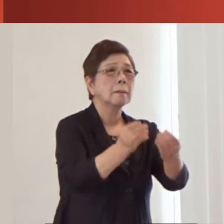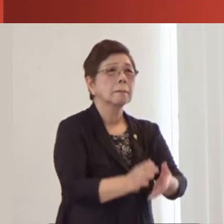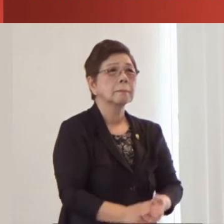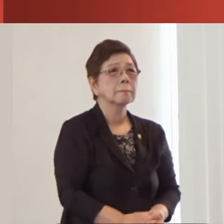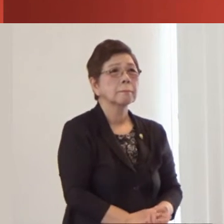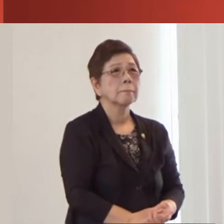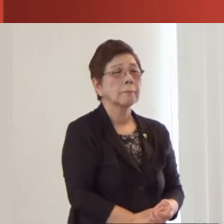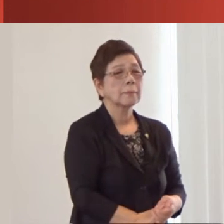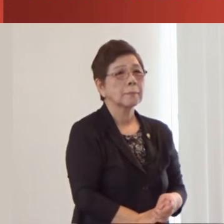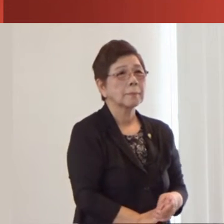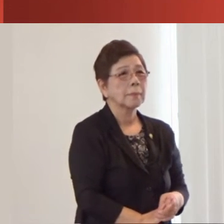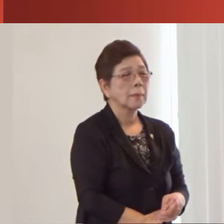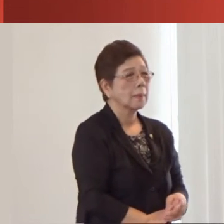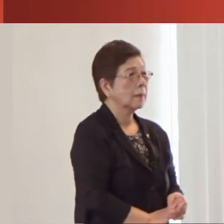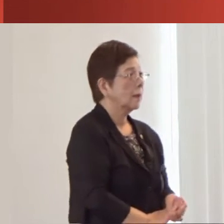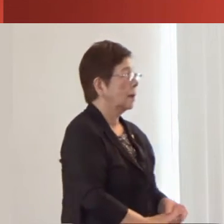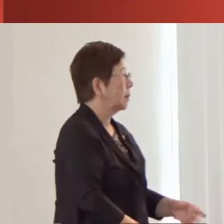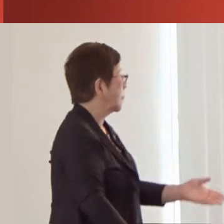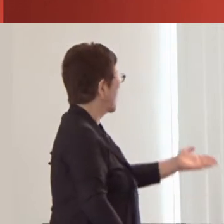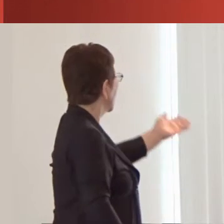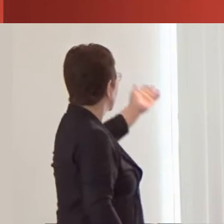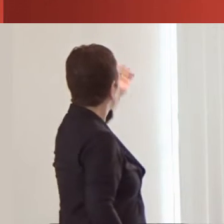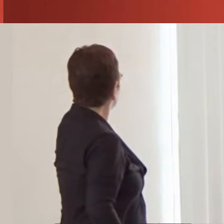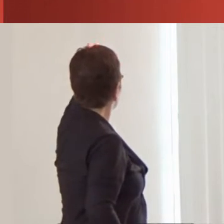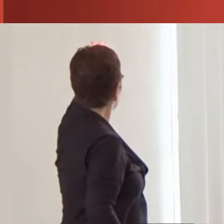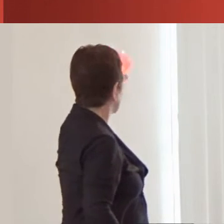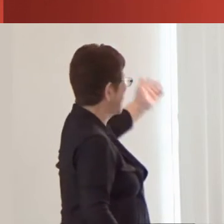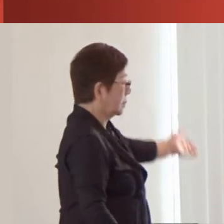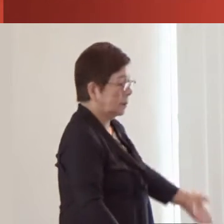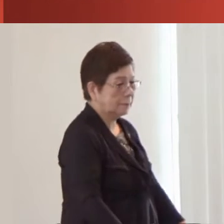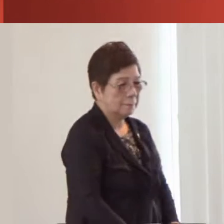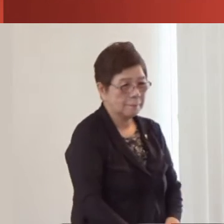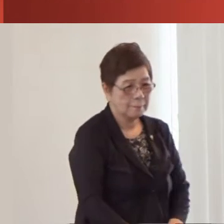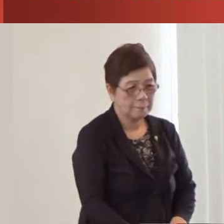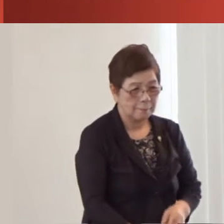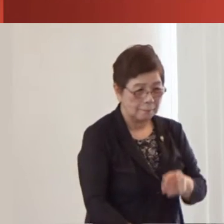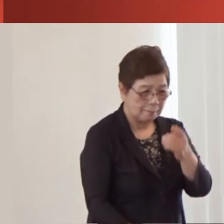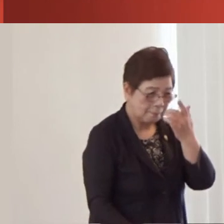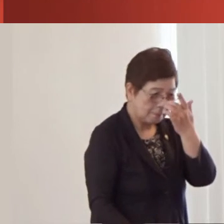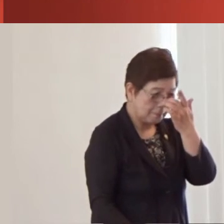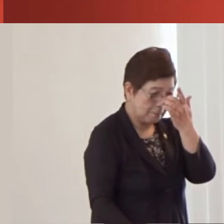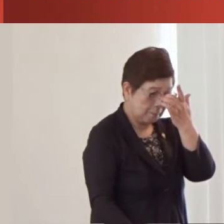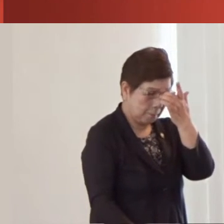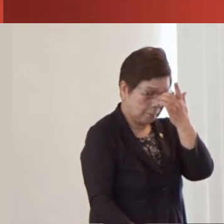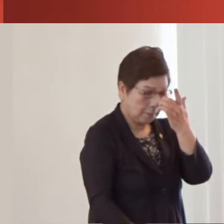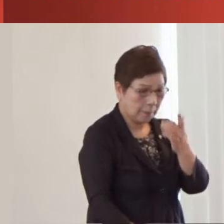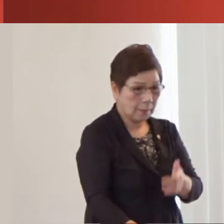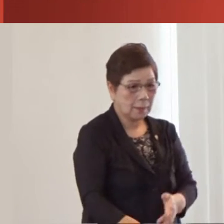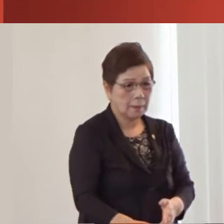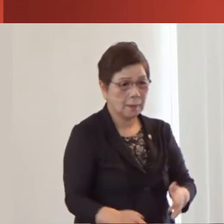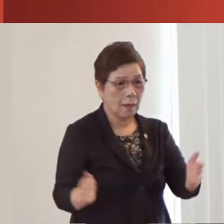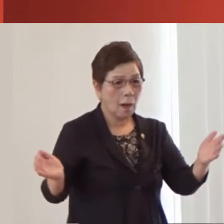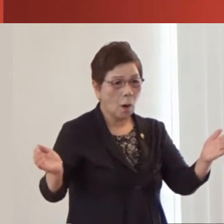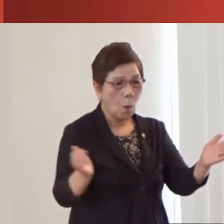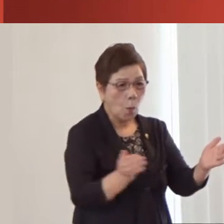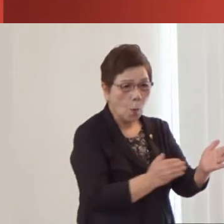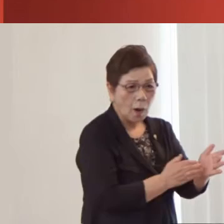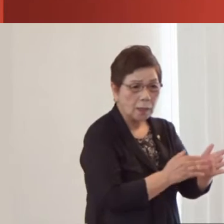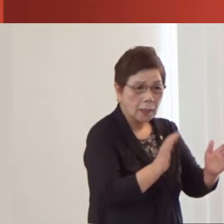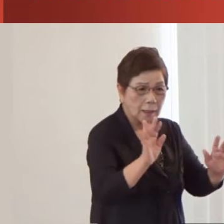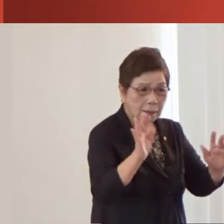私が生きてたら恐ろしいですね。悪くはないでしょうけども、 終わりがないってなんか逆に怖いですよ